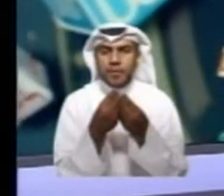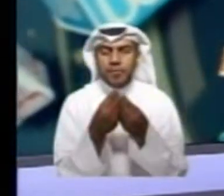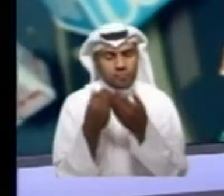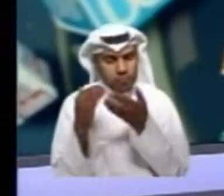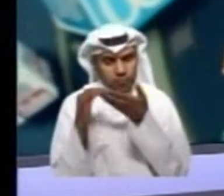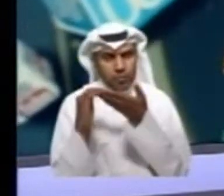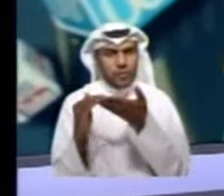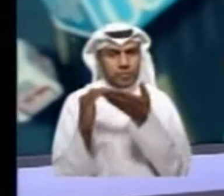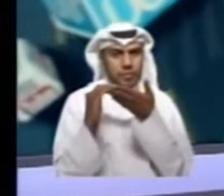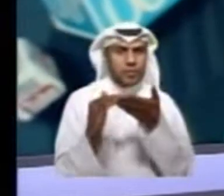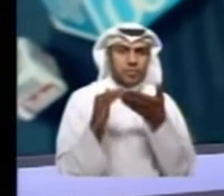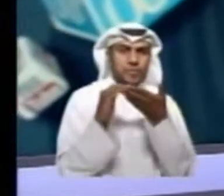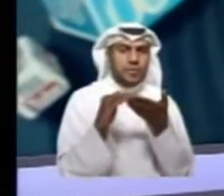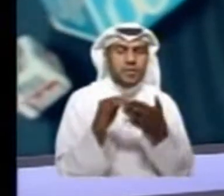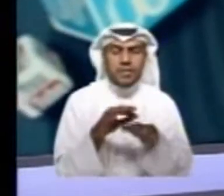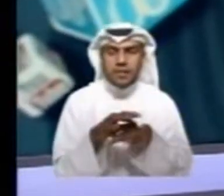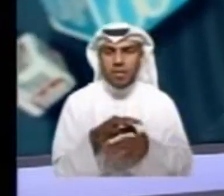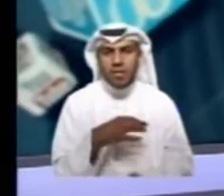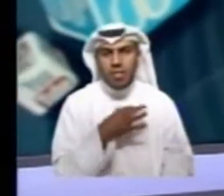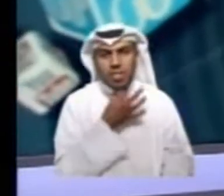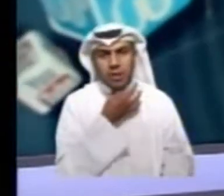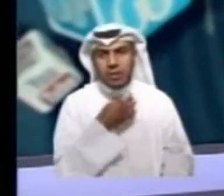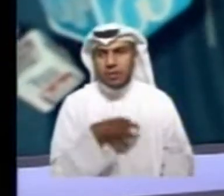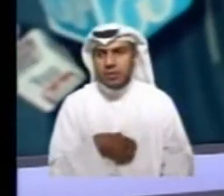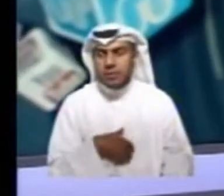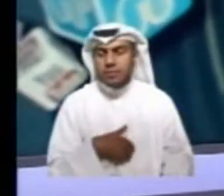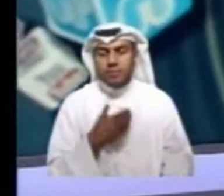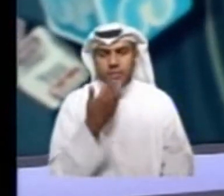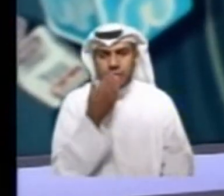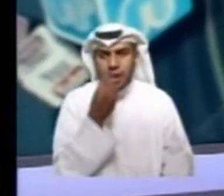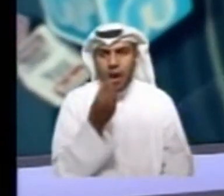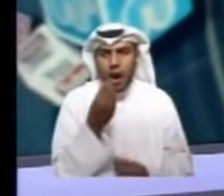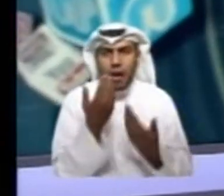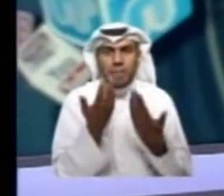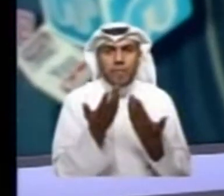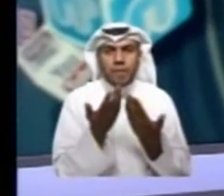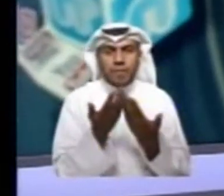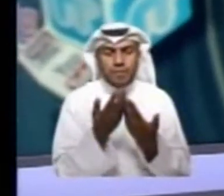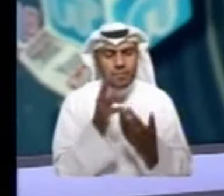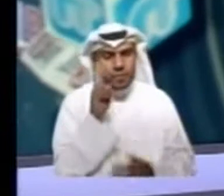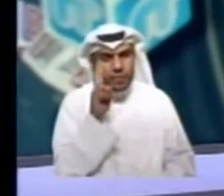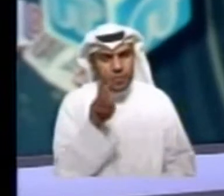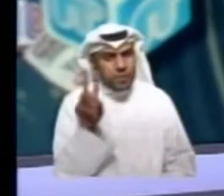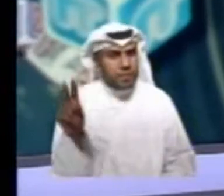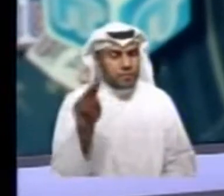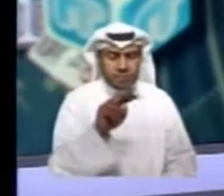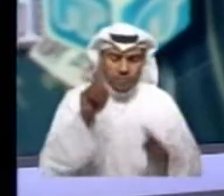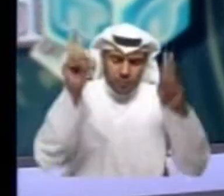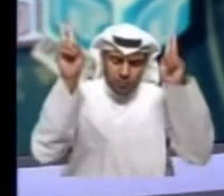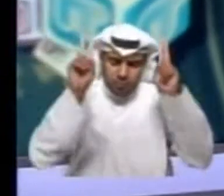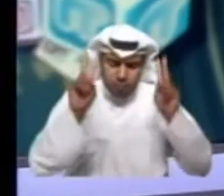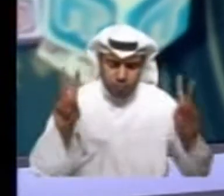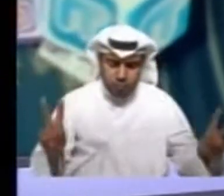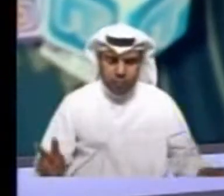ملهوف، ففي أجواء إنسانية وتسامحية ذات رسائل نبيلة تقشعر لها الأبدان حبا